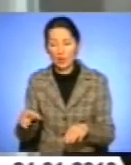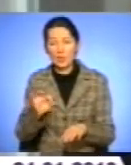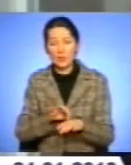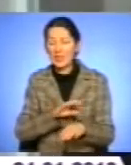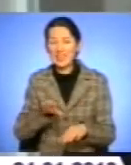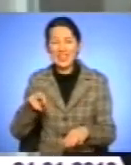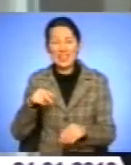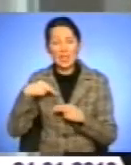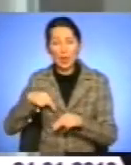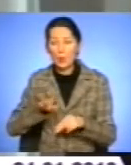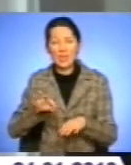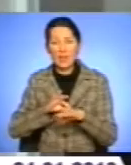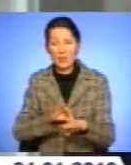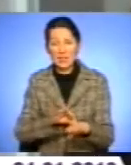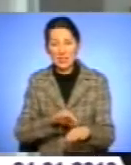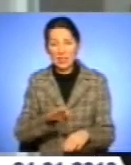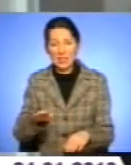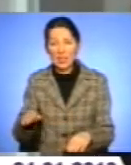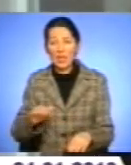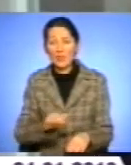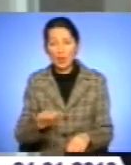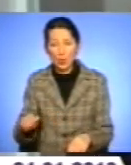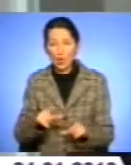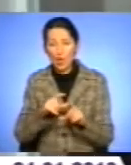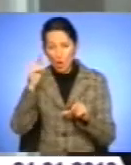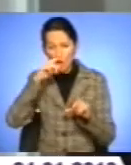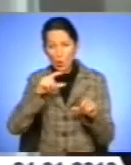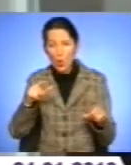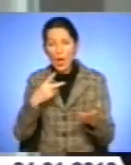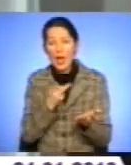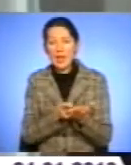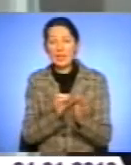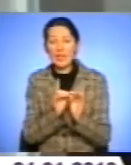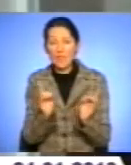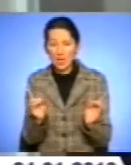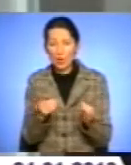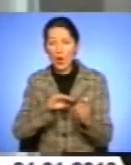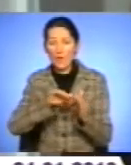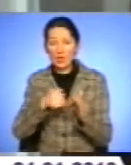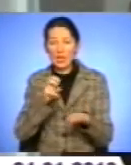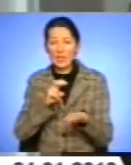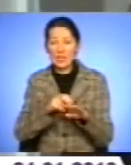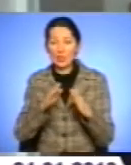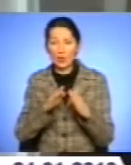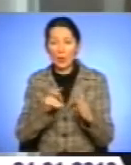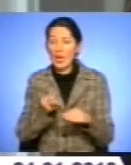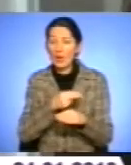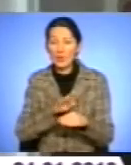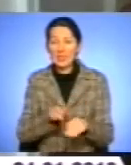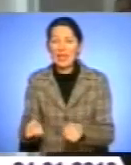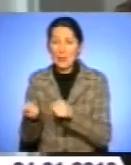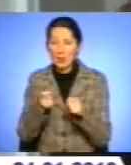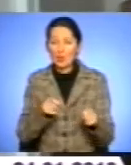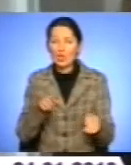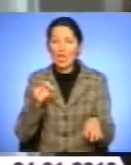життя, загортування, вживати вітаміни, чи це з їжею, чи медикаментозні. Коли хворий